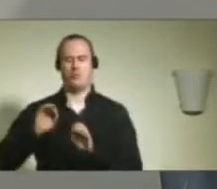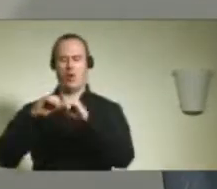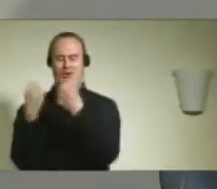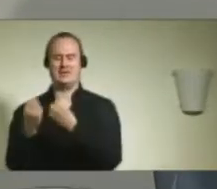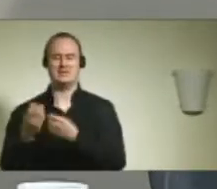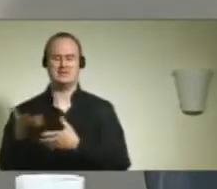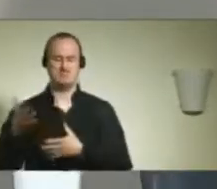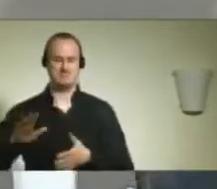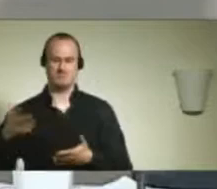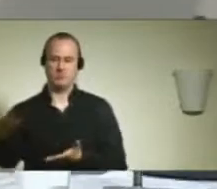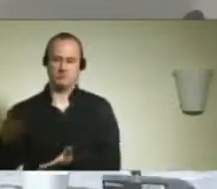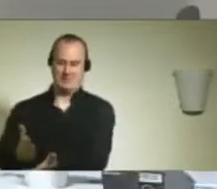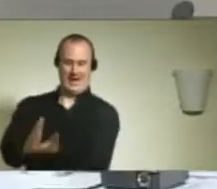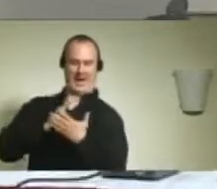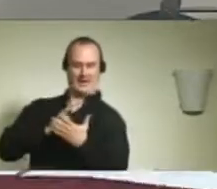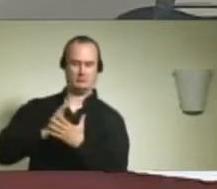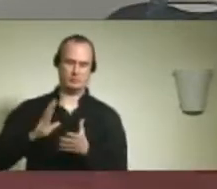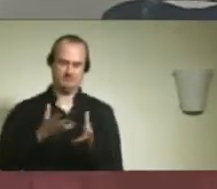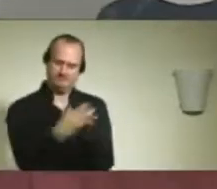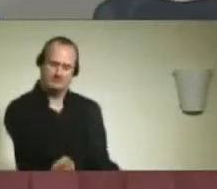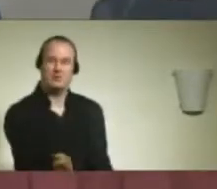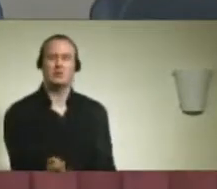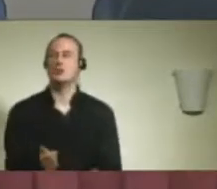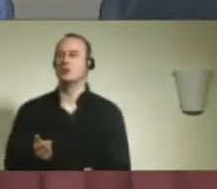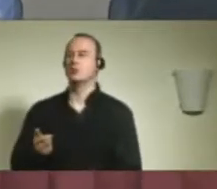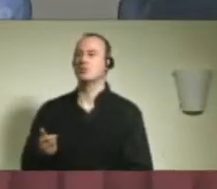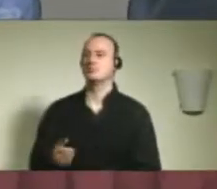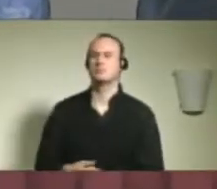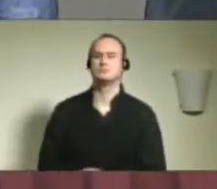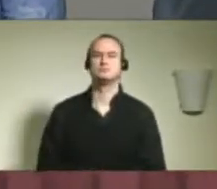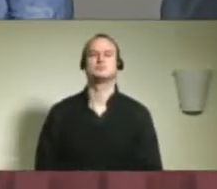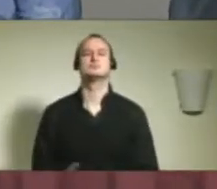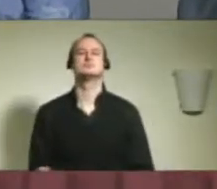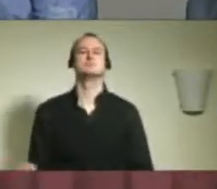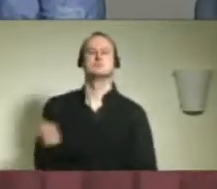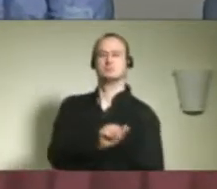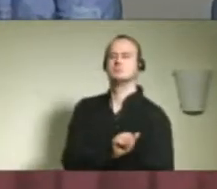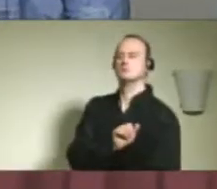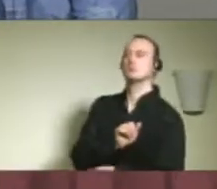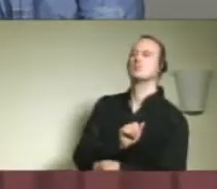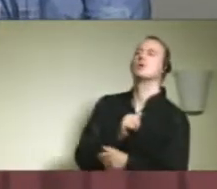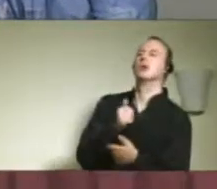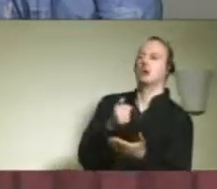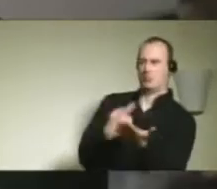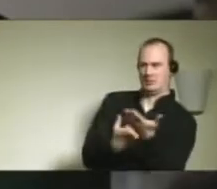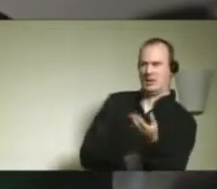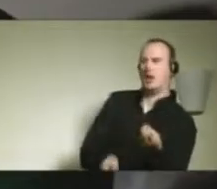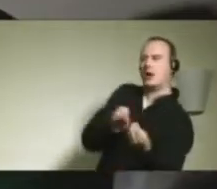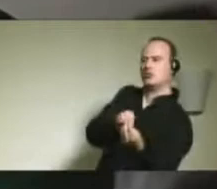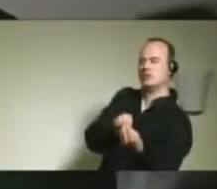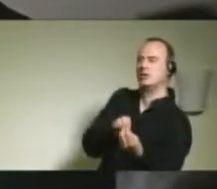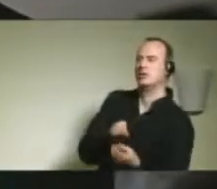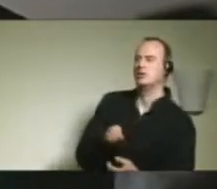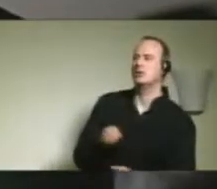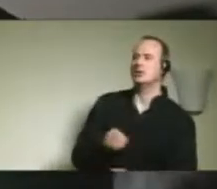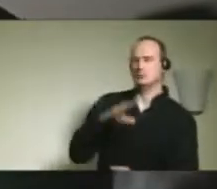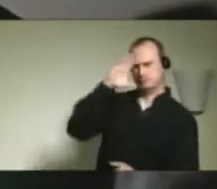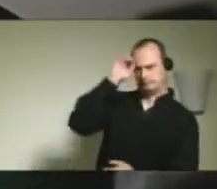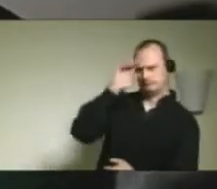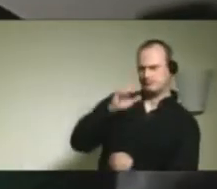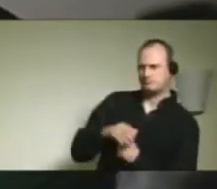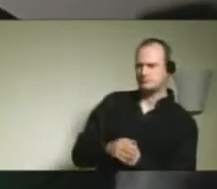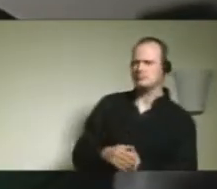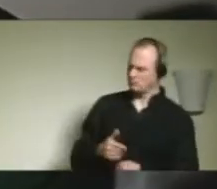collaborer avec ces groupes-là. Ce que j'ajouterais, c'est le problème politique. Nous avons le droit de créer une